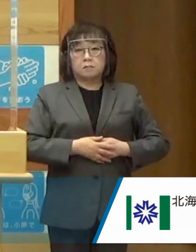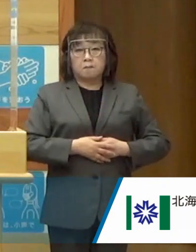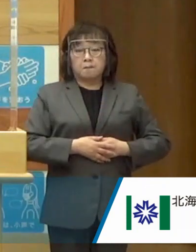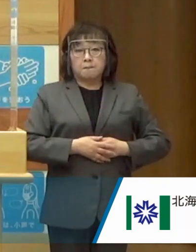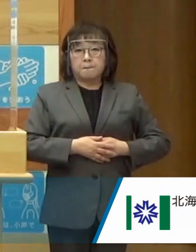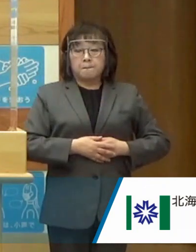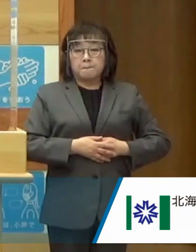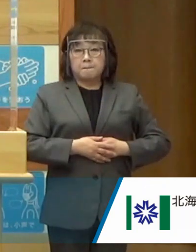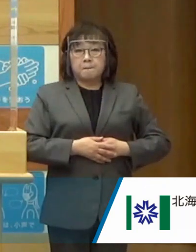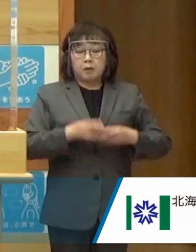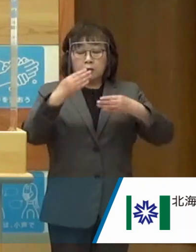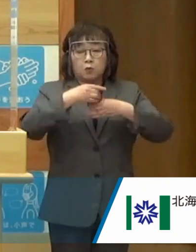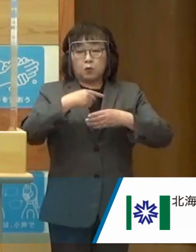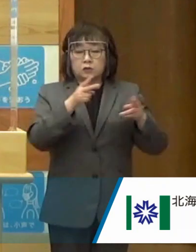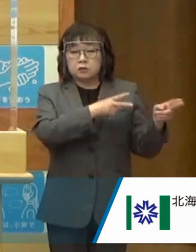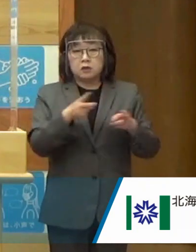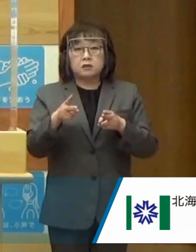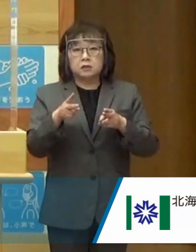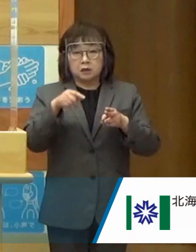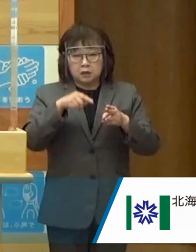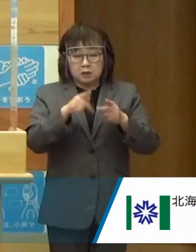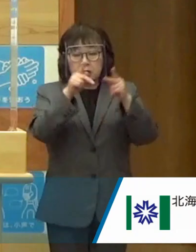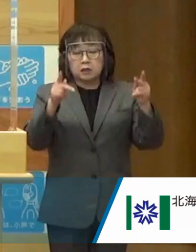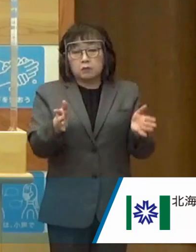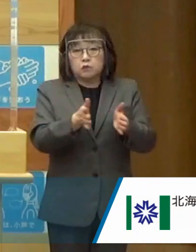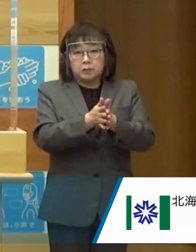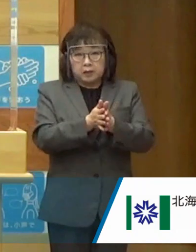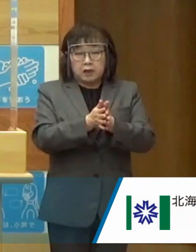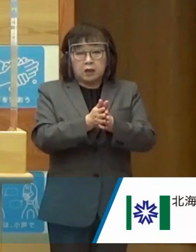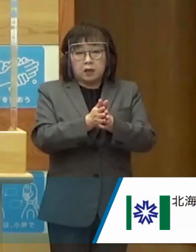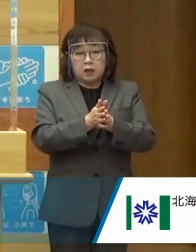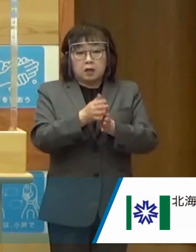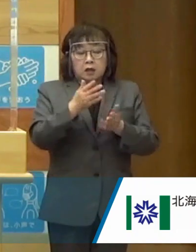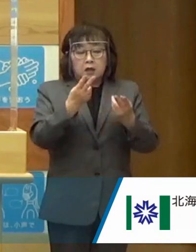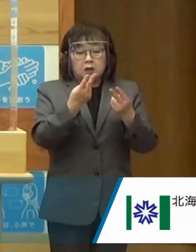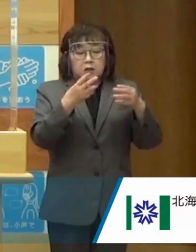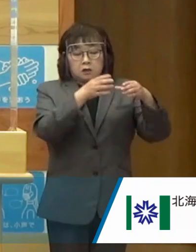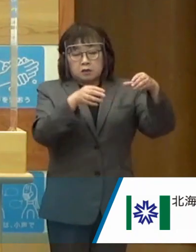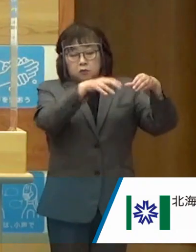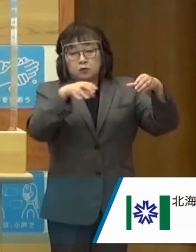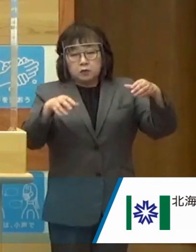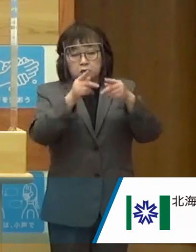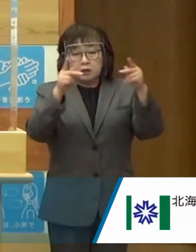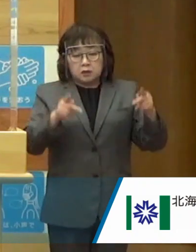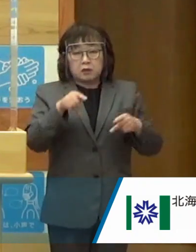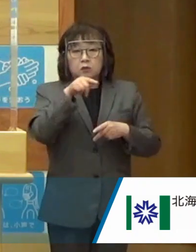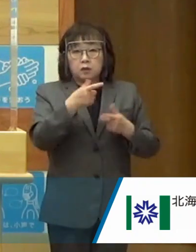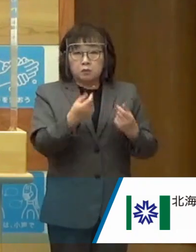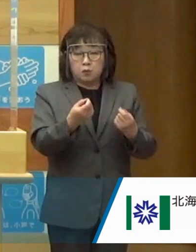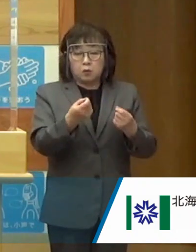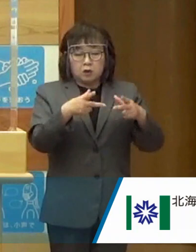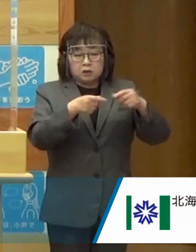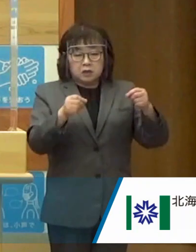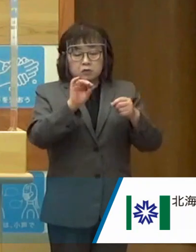。道として整理いたしました課題も含めた各都道府県における課題などについて、